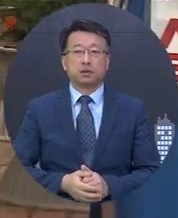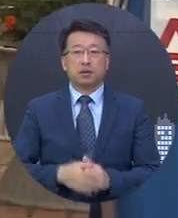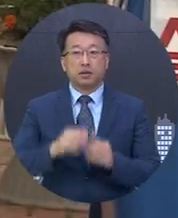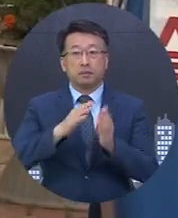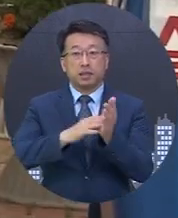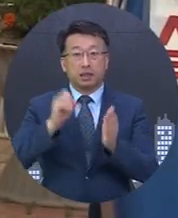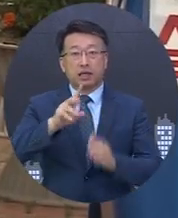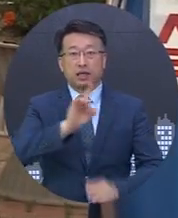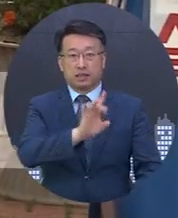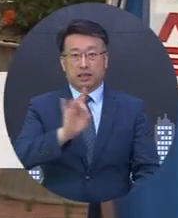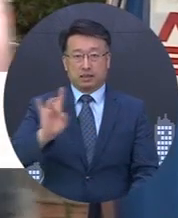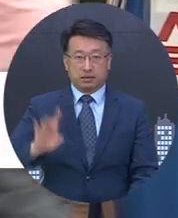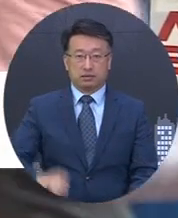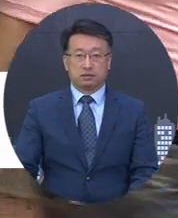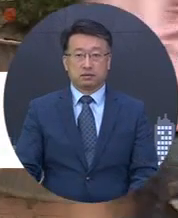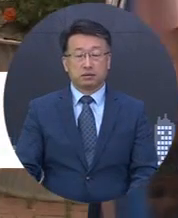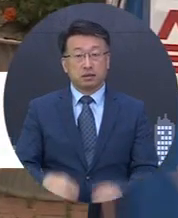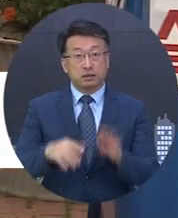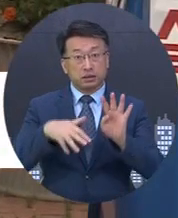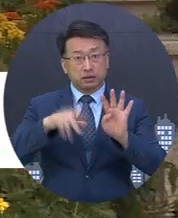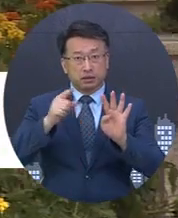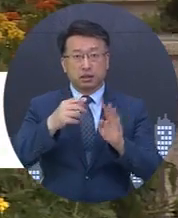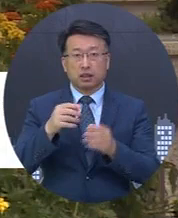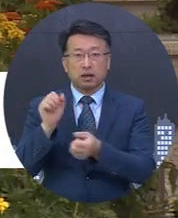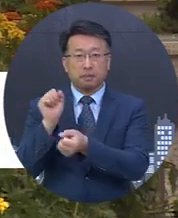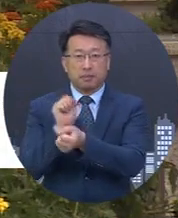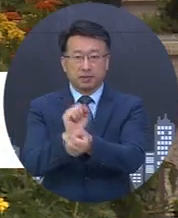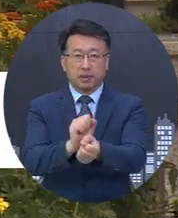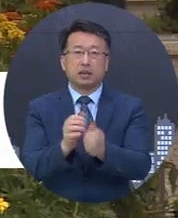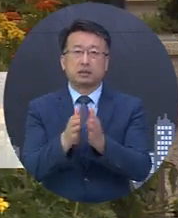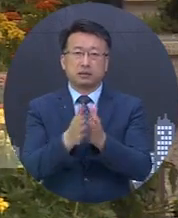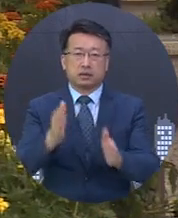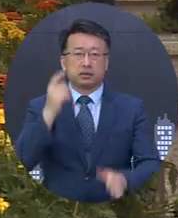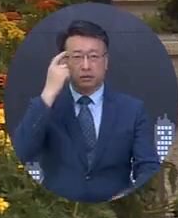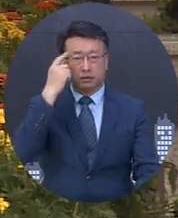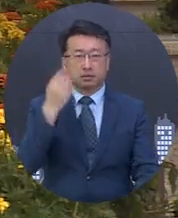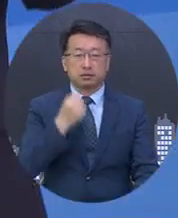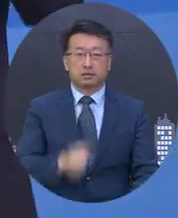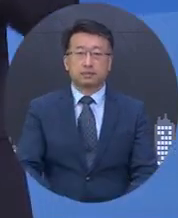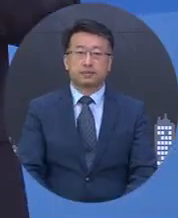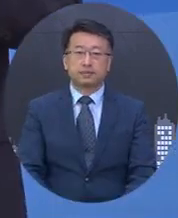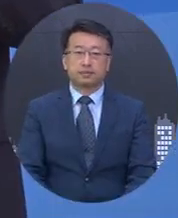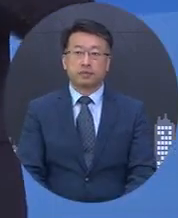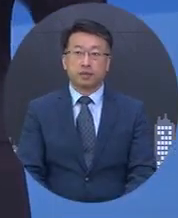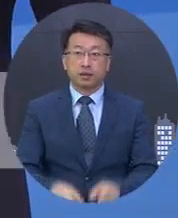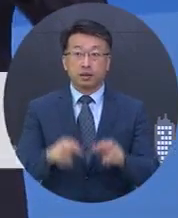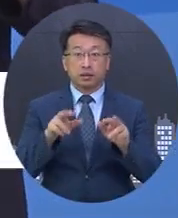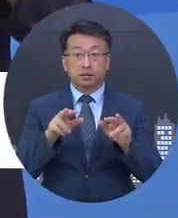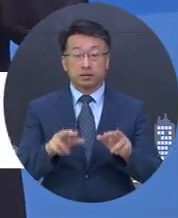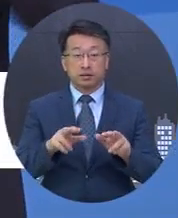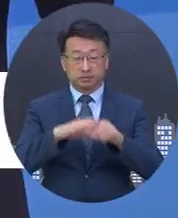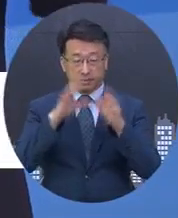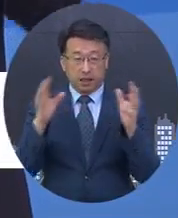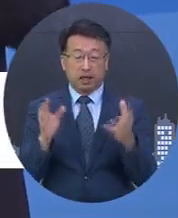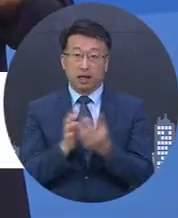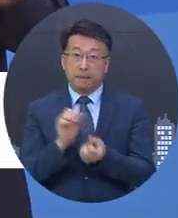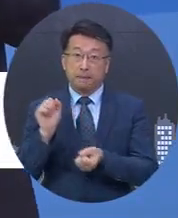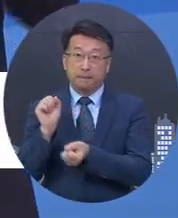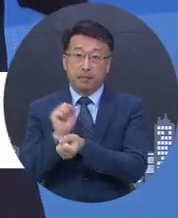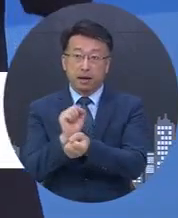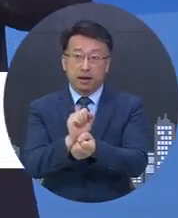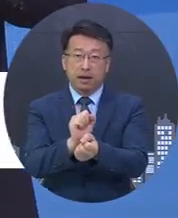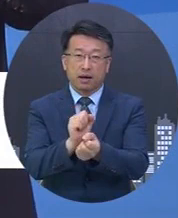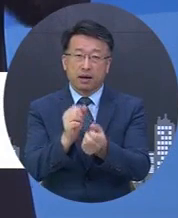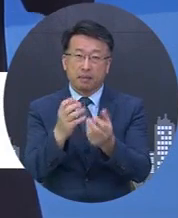방역당국은 경남에서도 사실상 4차 대유행이 시작된 것으로 보고 있습니다. 지금의 집단 발생